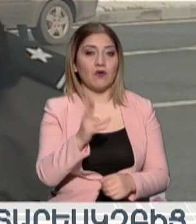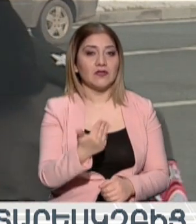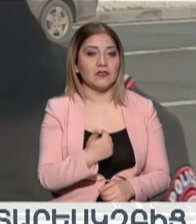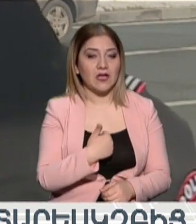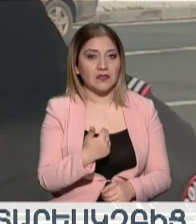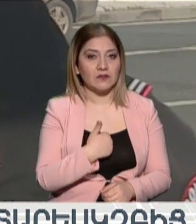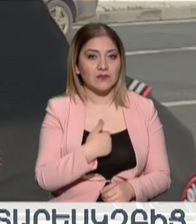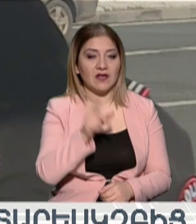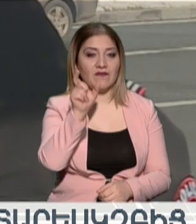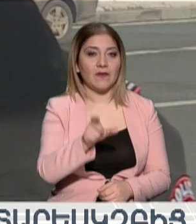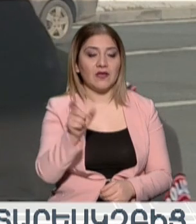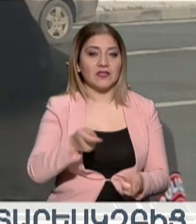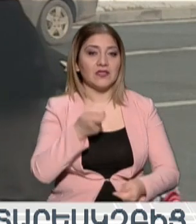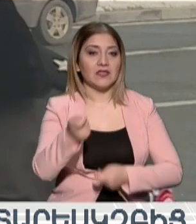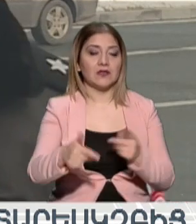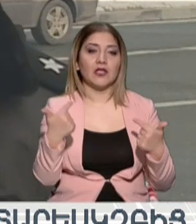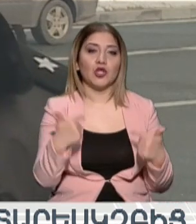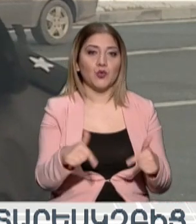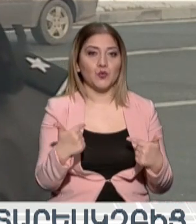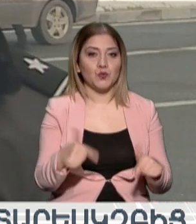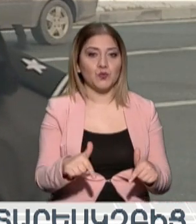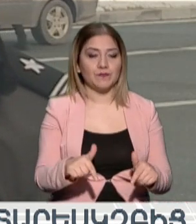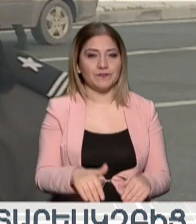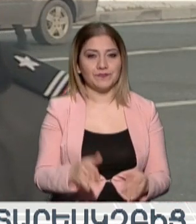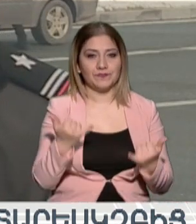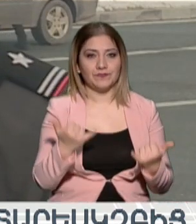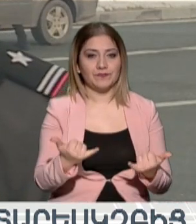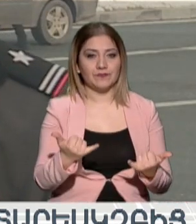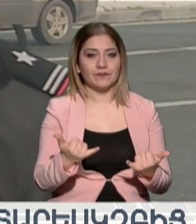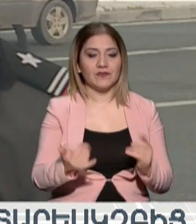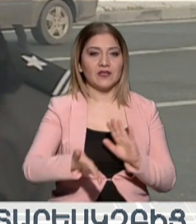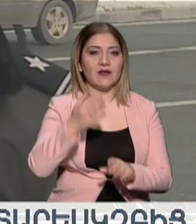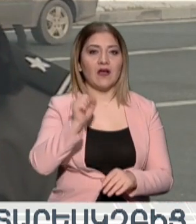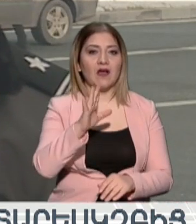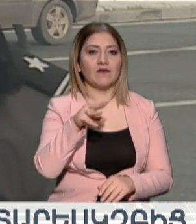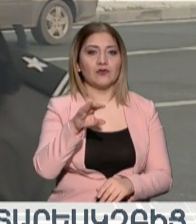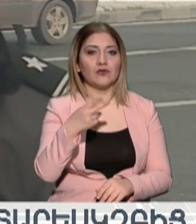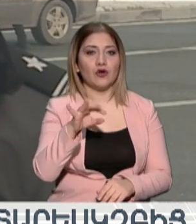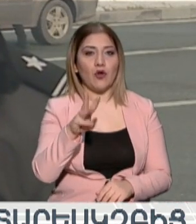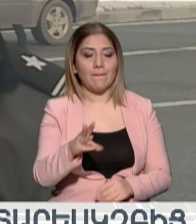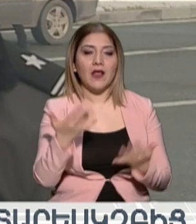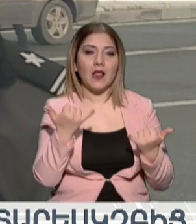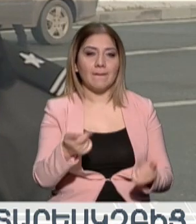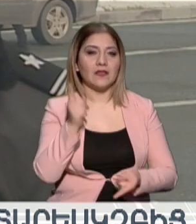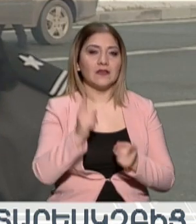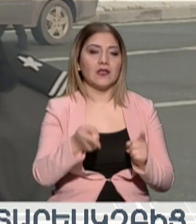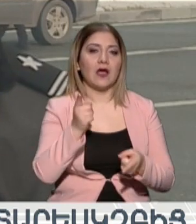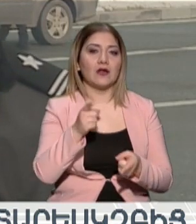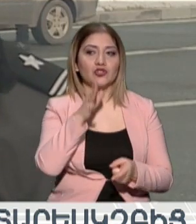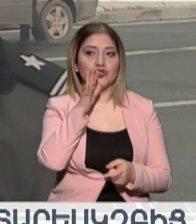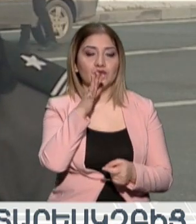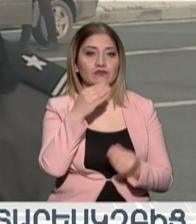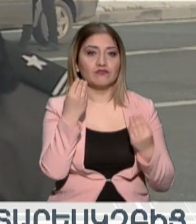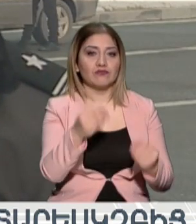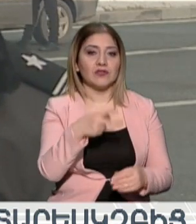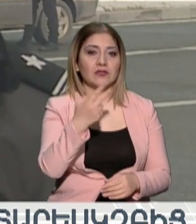ունեցող վարորդի թեկնածուները գործնական քննությունը հանձնում են ներկայումս նախկինում ավտոդրոմեր, ներկայումս իրական պայմաններում, որի համար